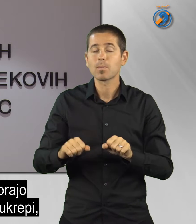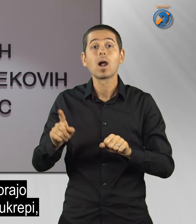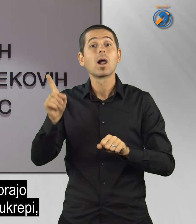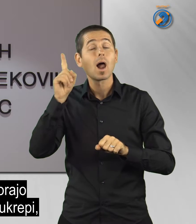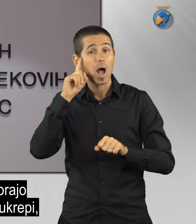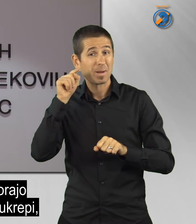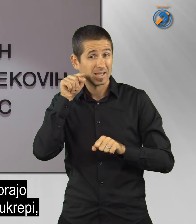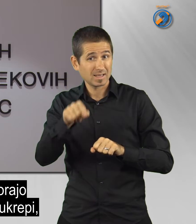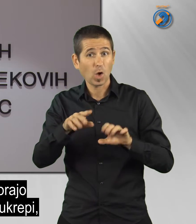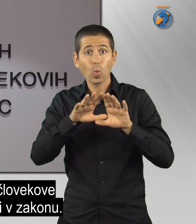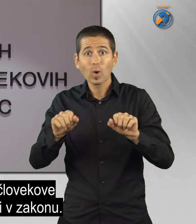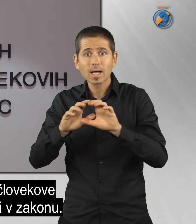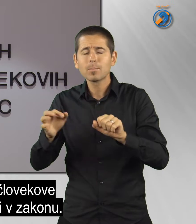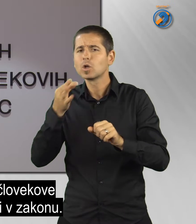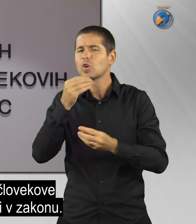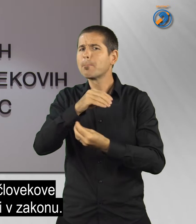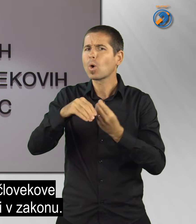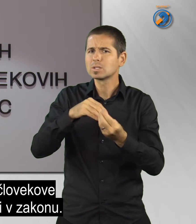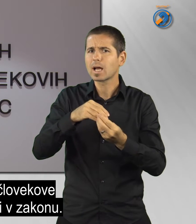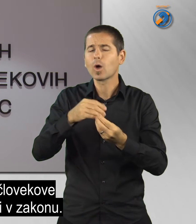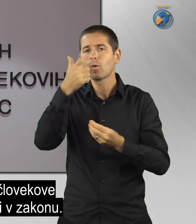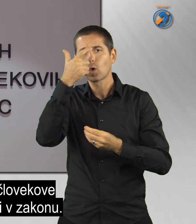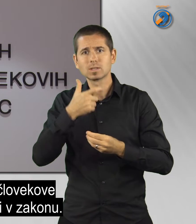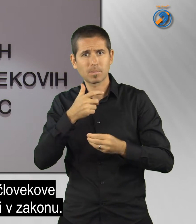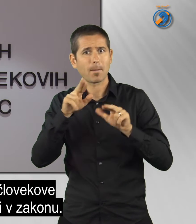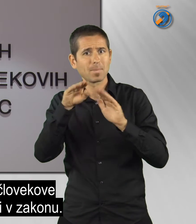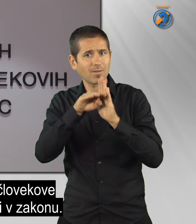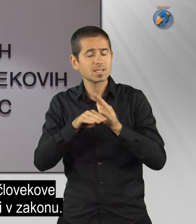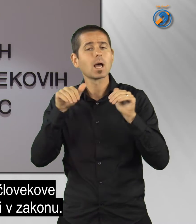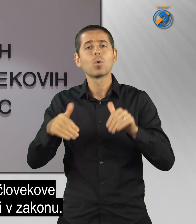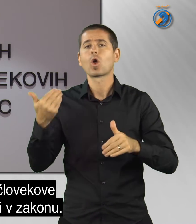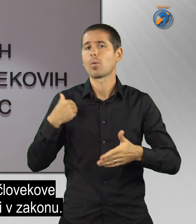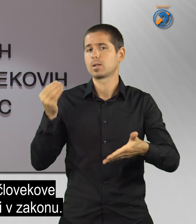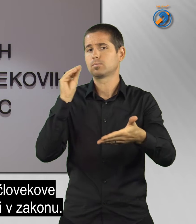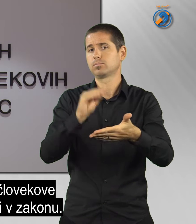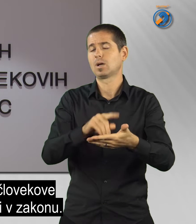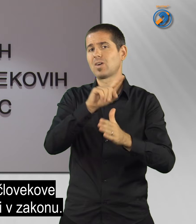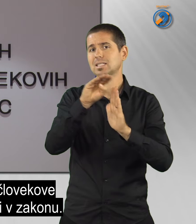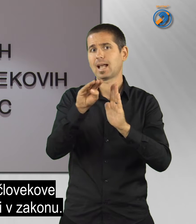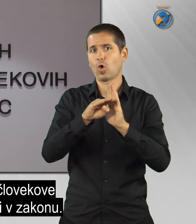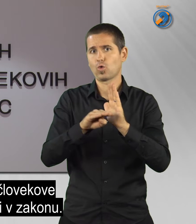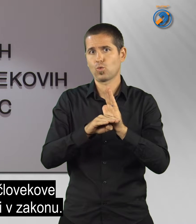ti ukrepi, če posegajo v človekove pravice, biti v zakonu opredeljeni.